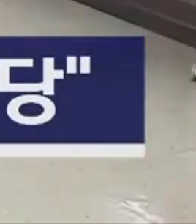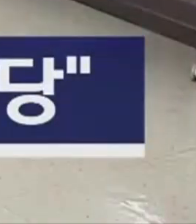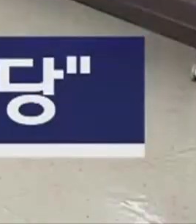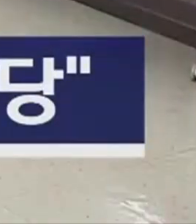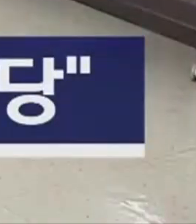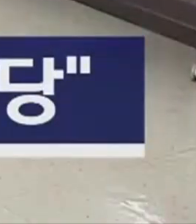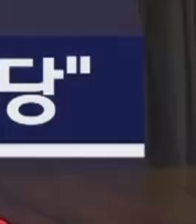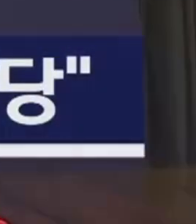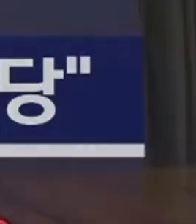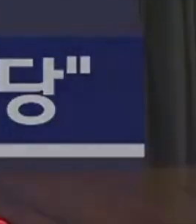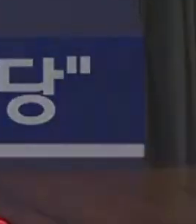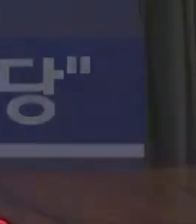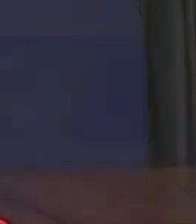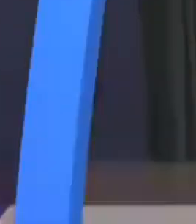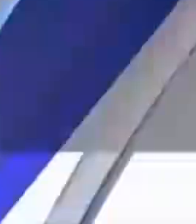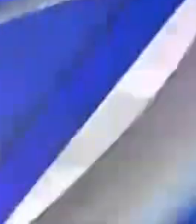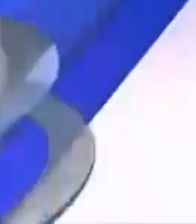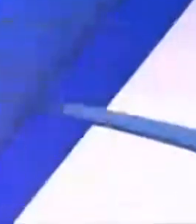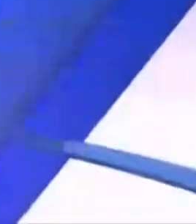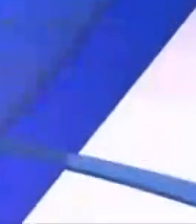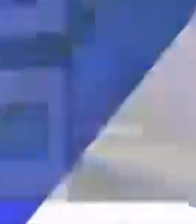진짜 민주당을 만들겠다고 밝혔습니다.